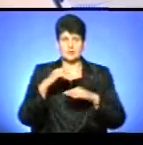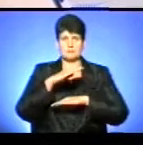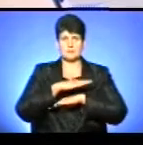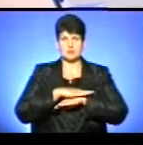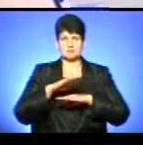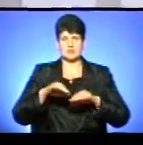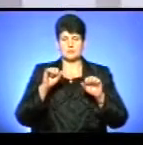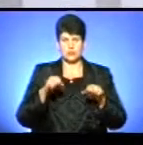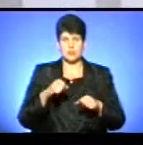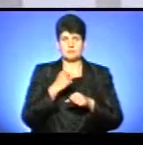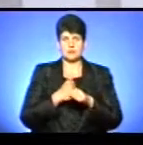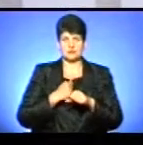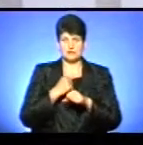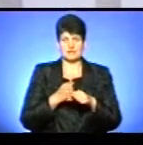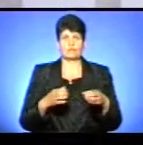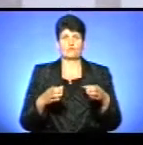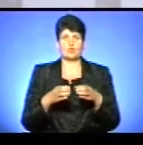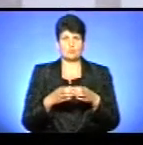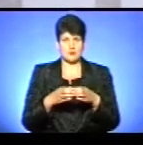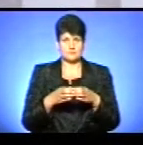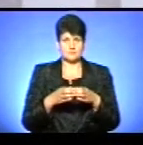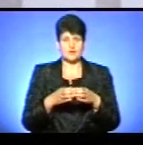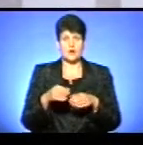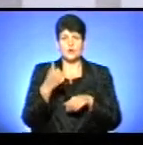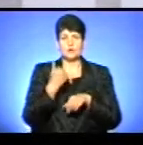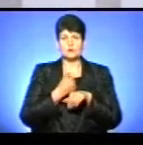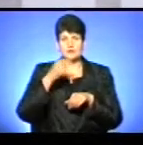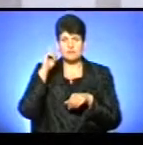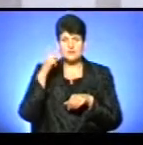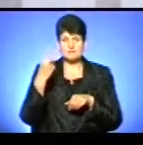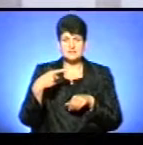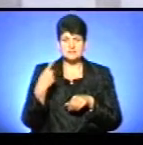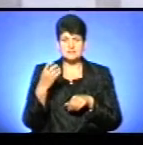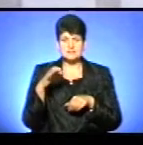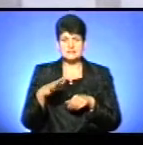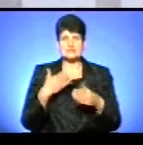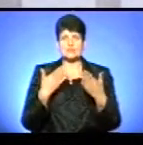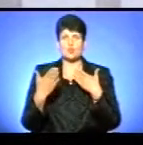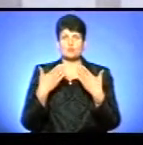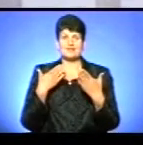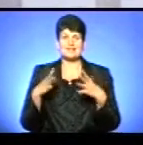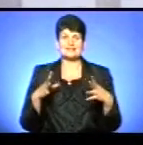могли працювати в групах. Адже головне вміння 21 століття – це комунікація і